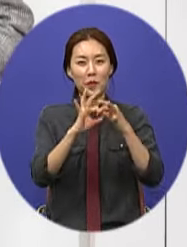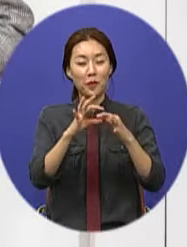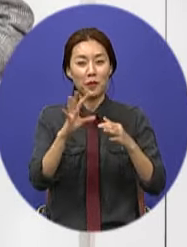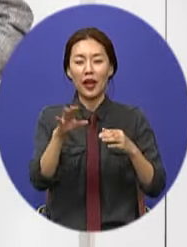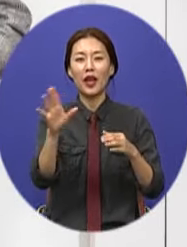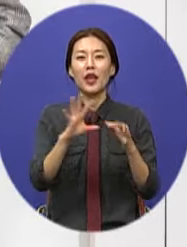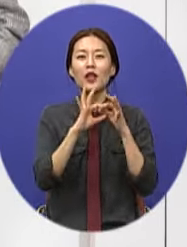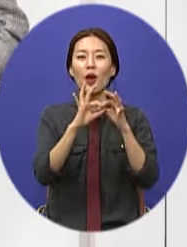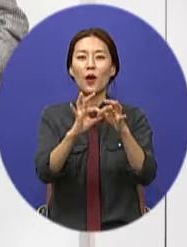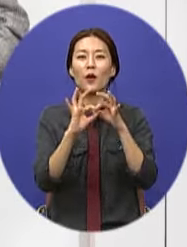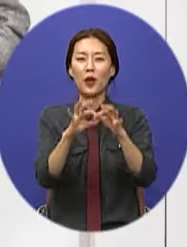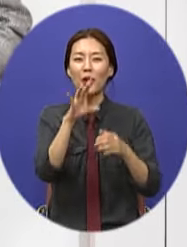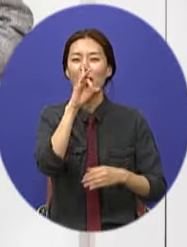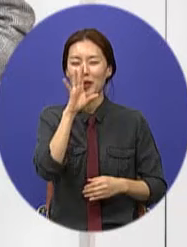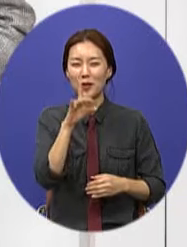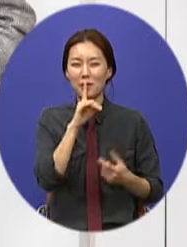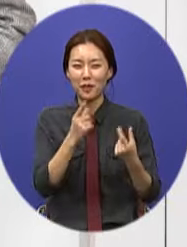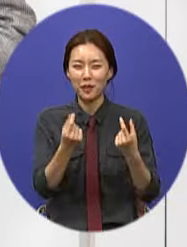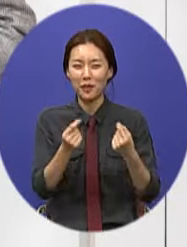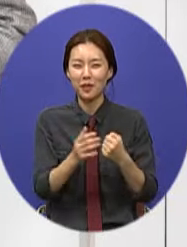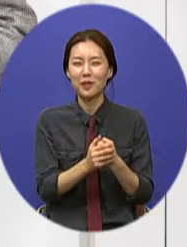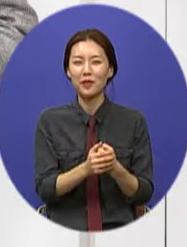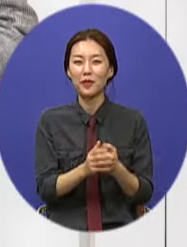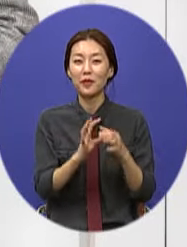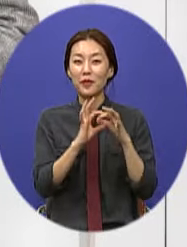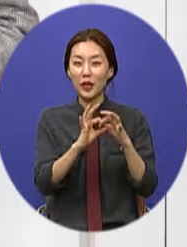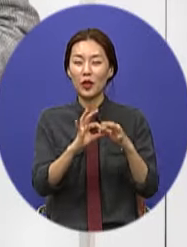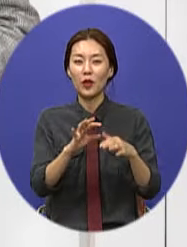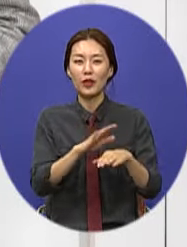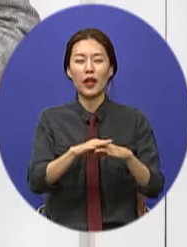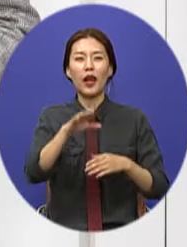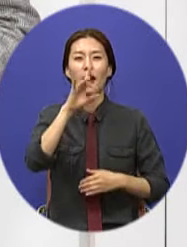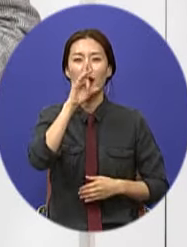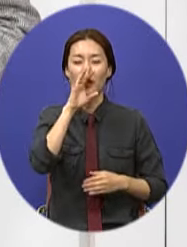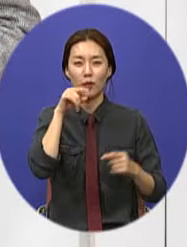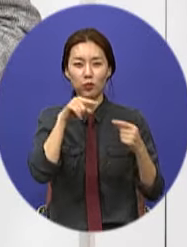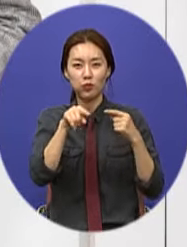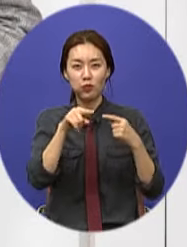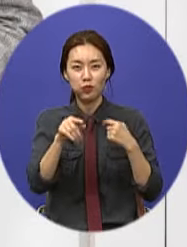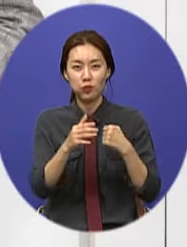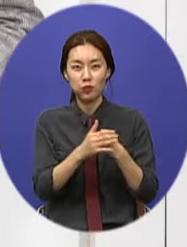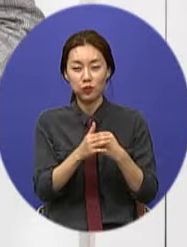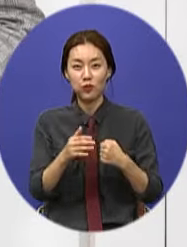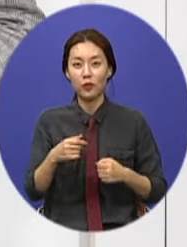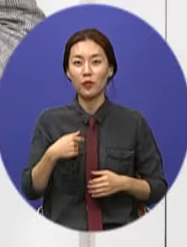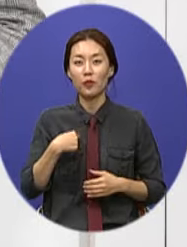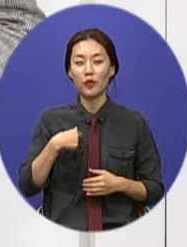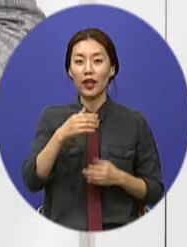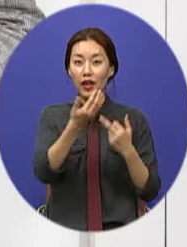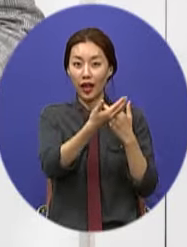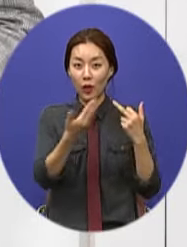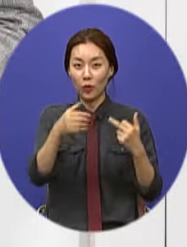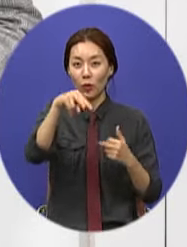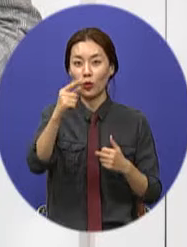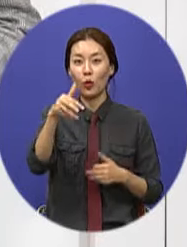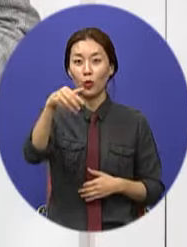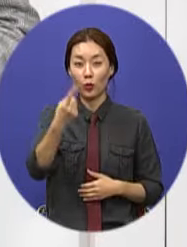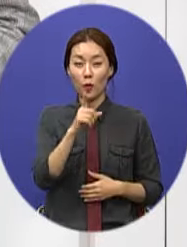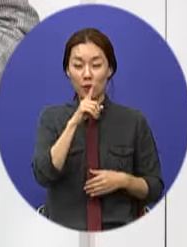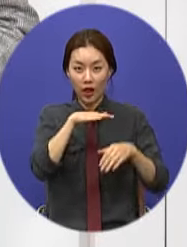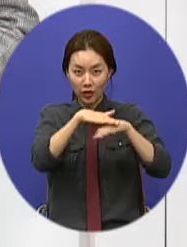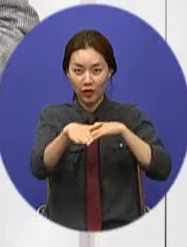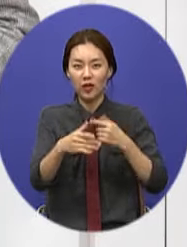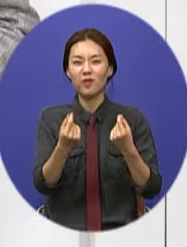아니고 연결이 안 됐다고 이렇게. 연결이 예 연결 좀 안 돼. 제가 또 강원도 속초 말씨를 좀 하다 보니까 예. 고향이